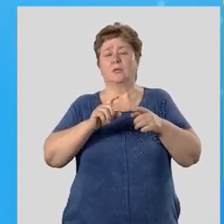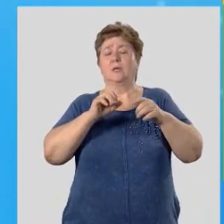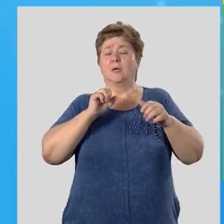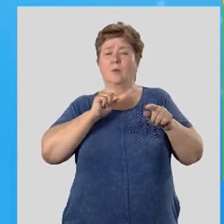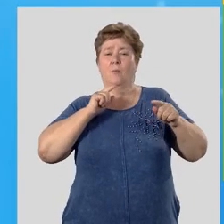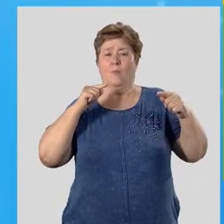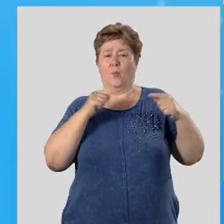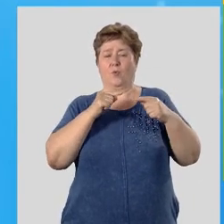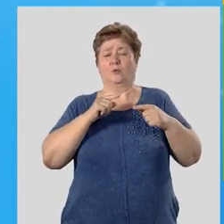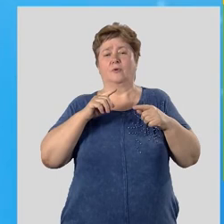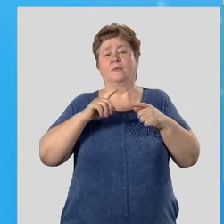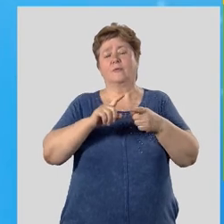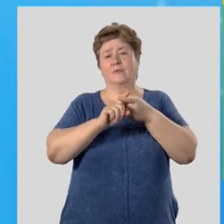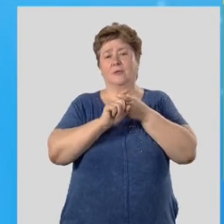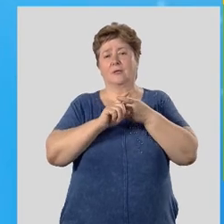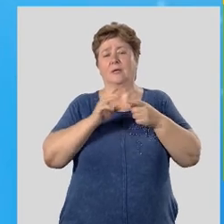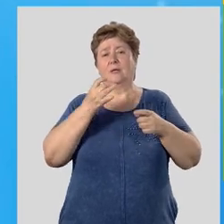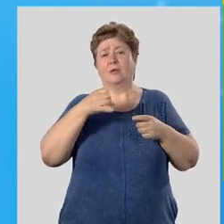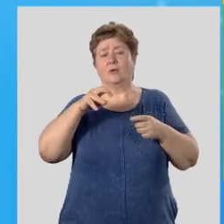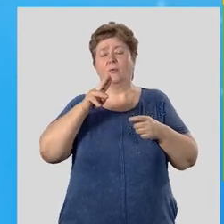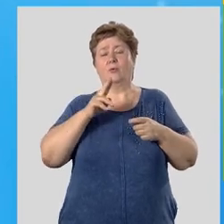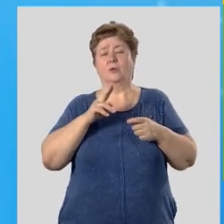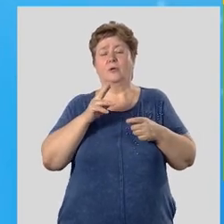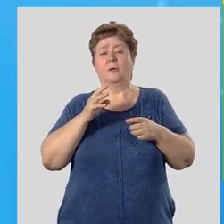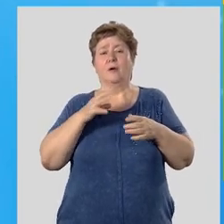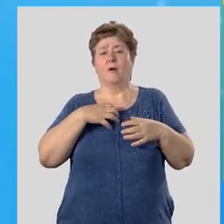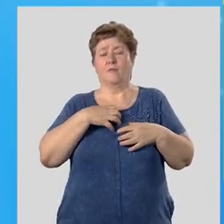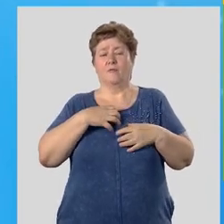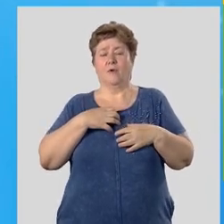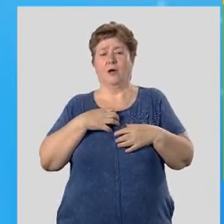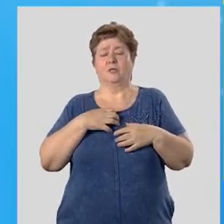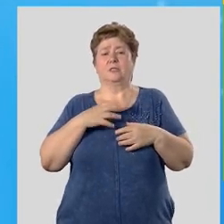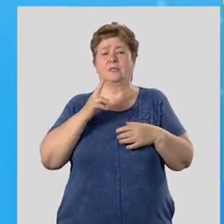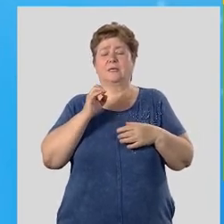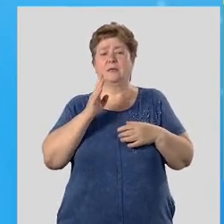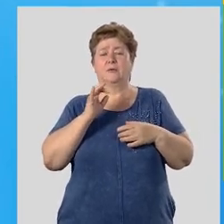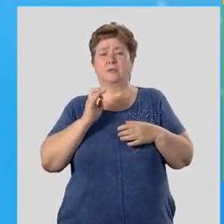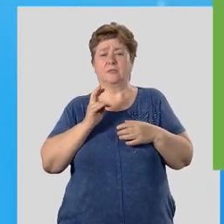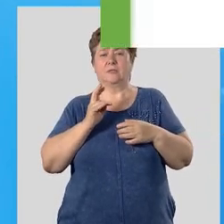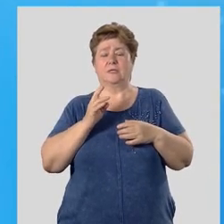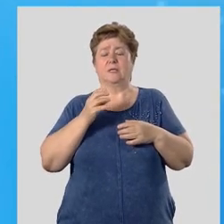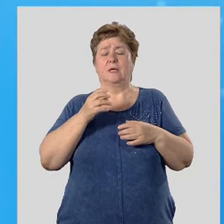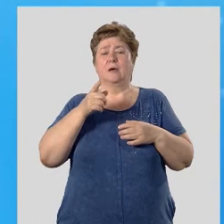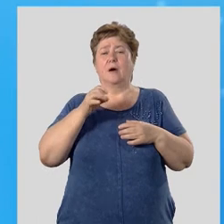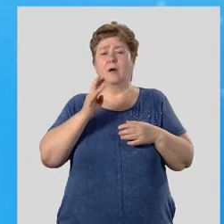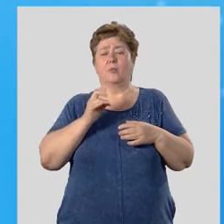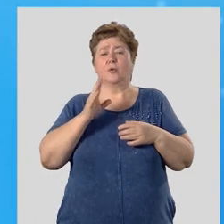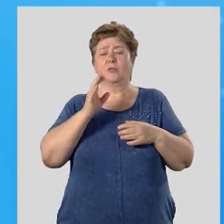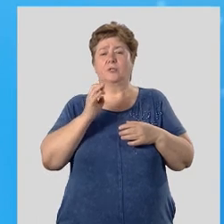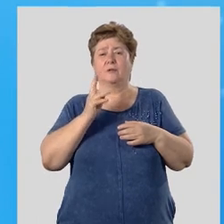инфекциям. Йод – важный компонент тироксина, гормона щитовидной